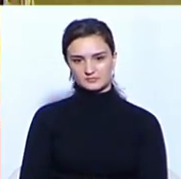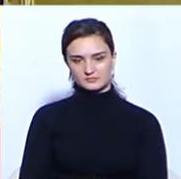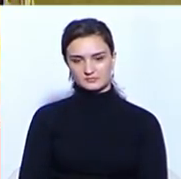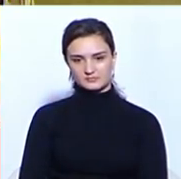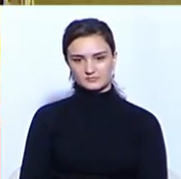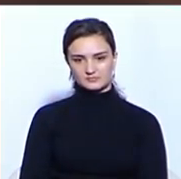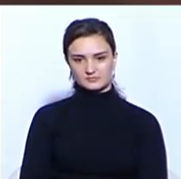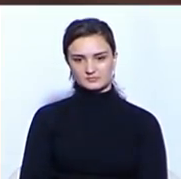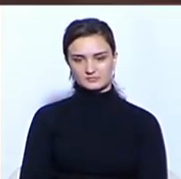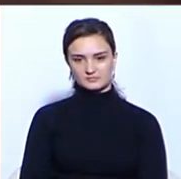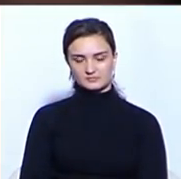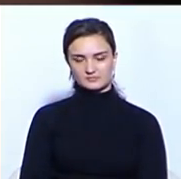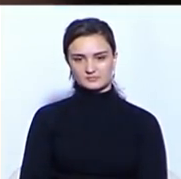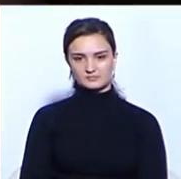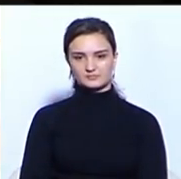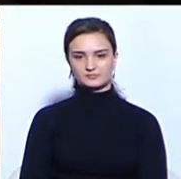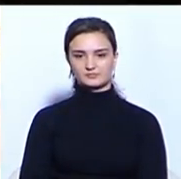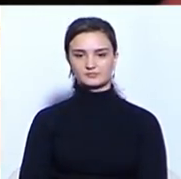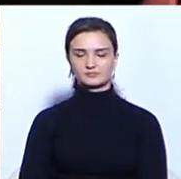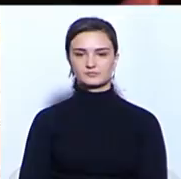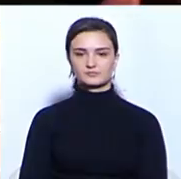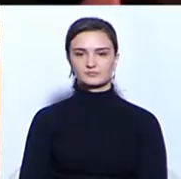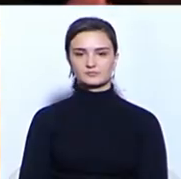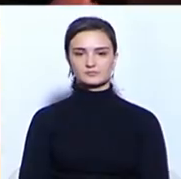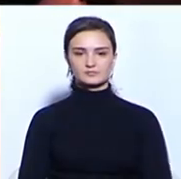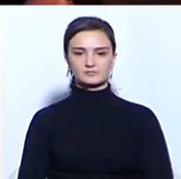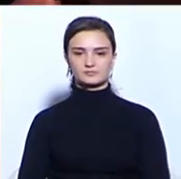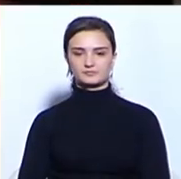ციკლიდან. ეს არის ბრძოლა ჩვენს